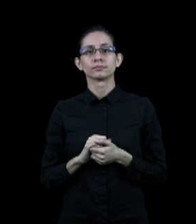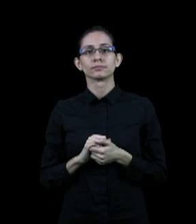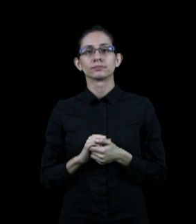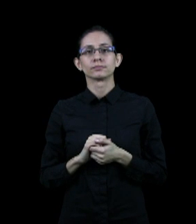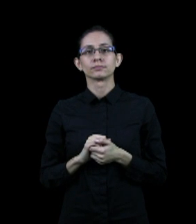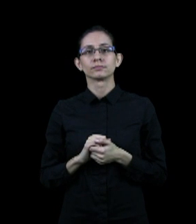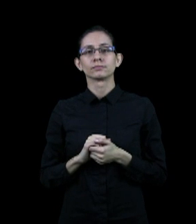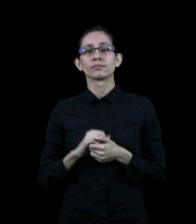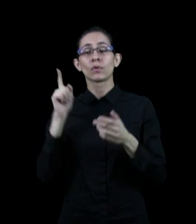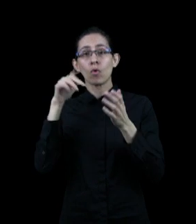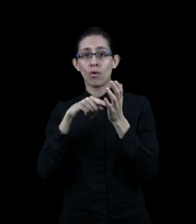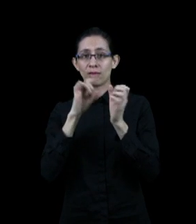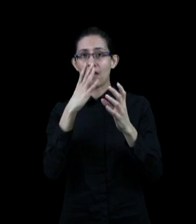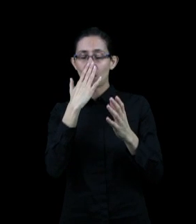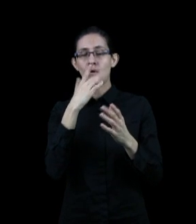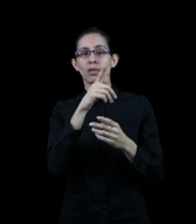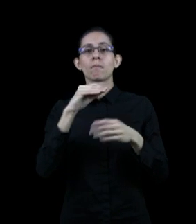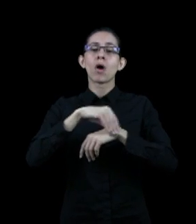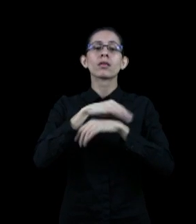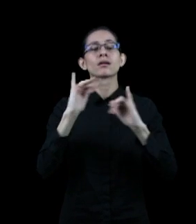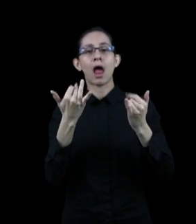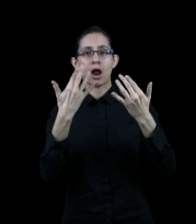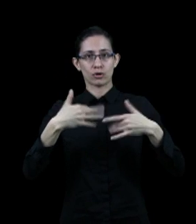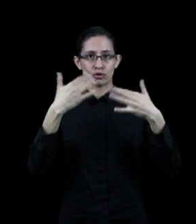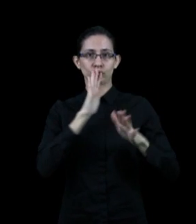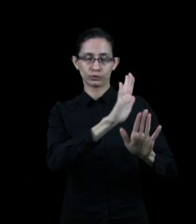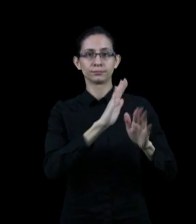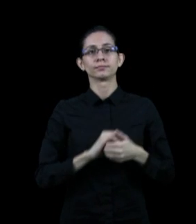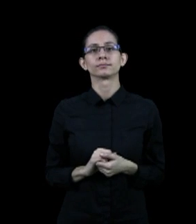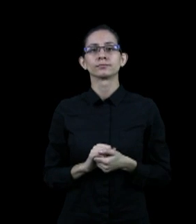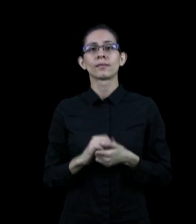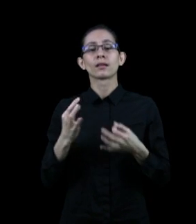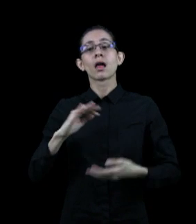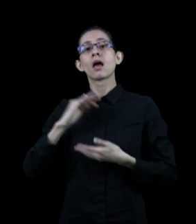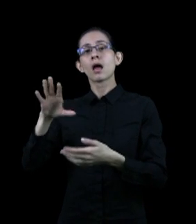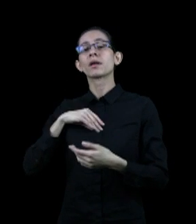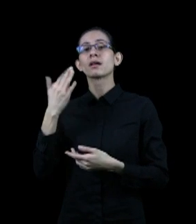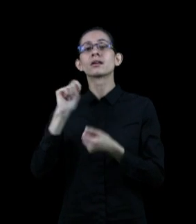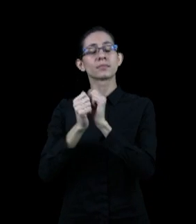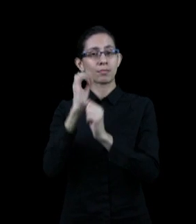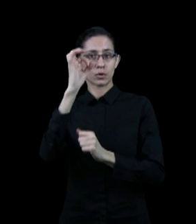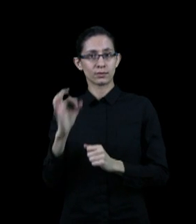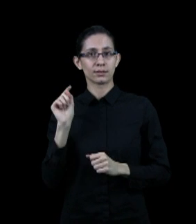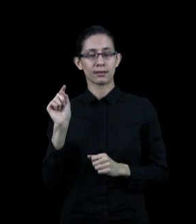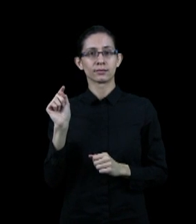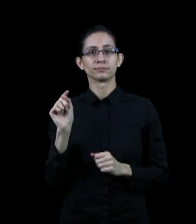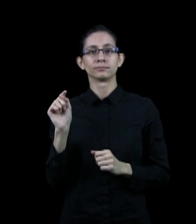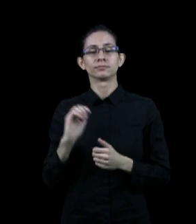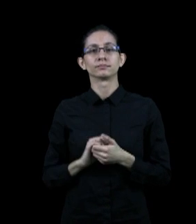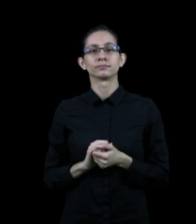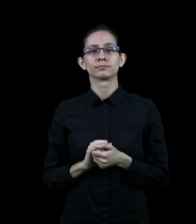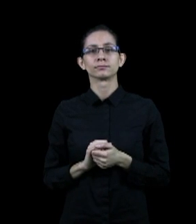szczególną metodą ze średnią jako podstawą. Zaś procentowa zmiana wielkości podaży,